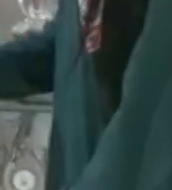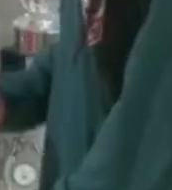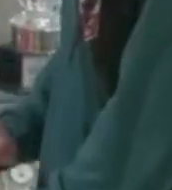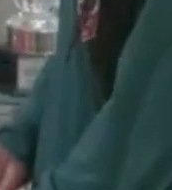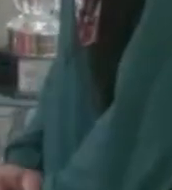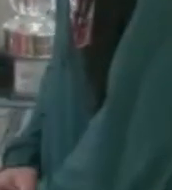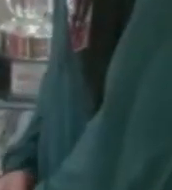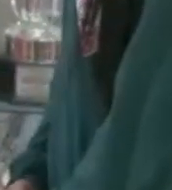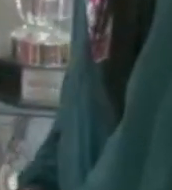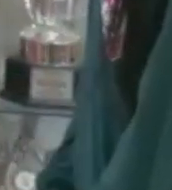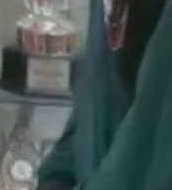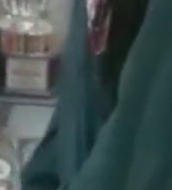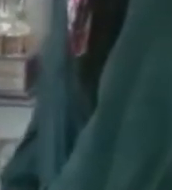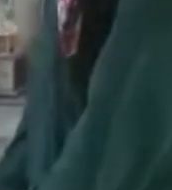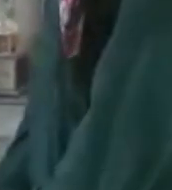ya